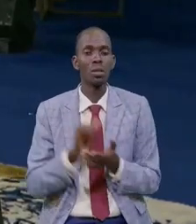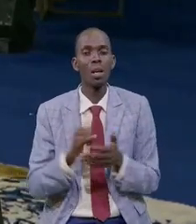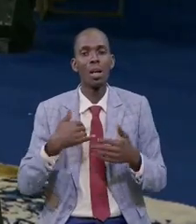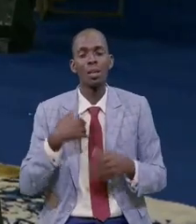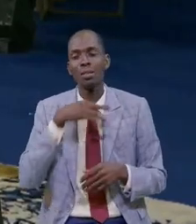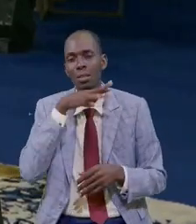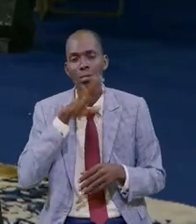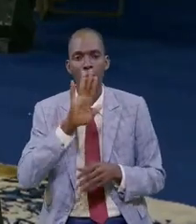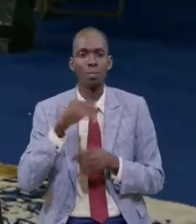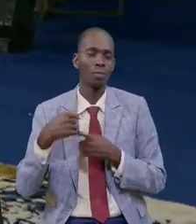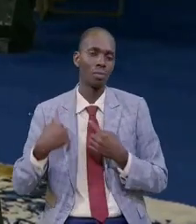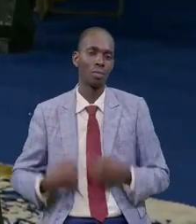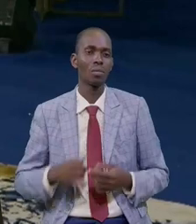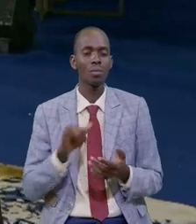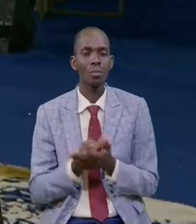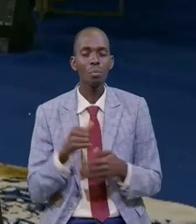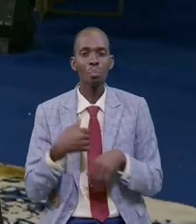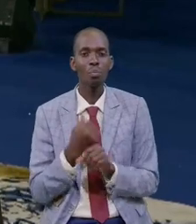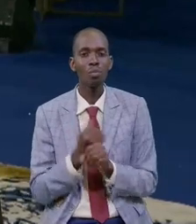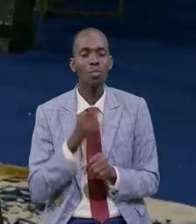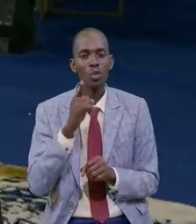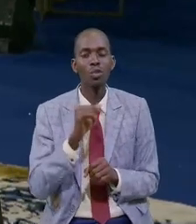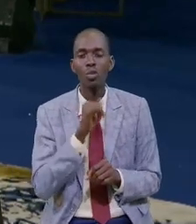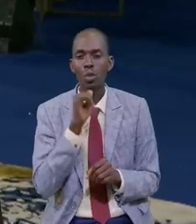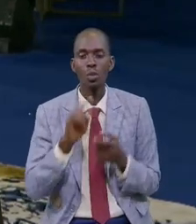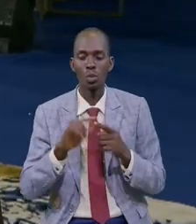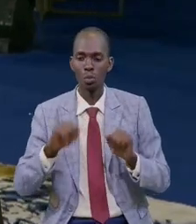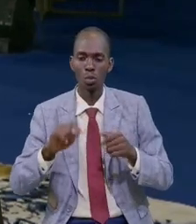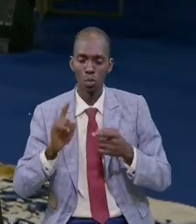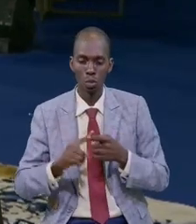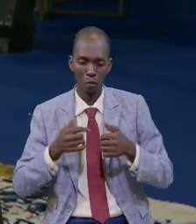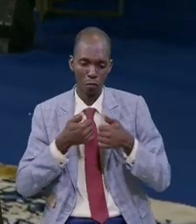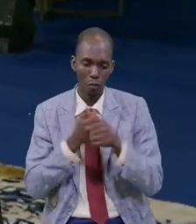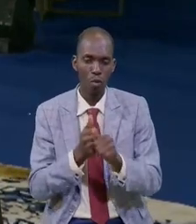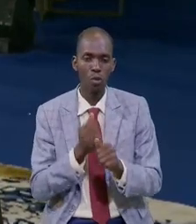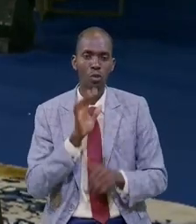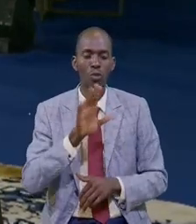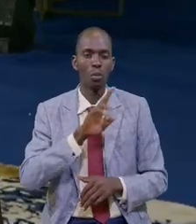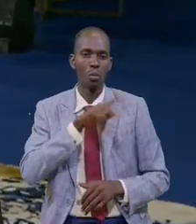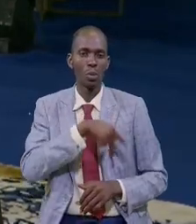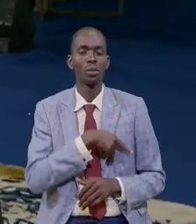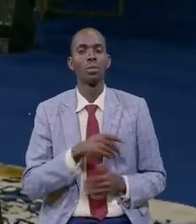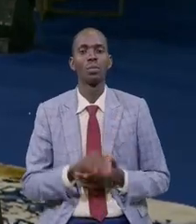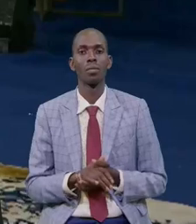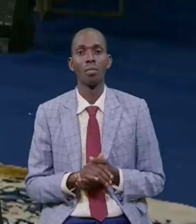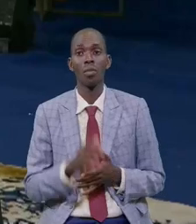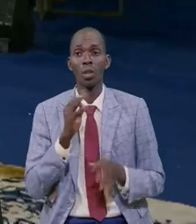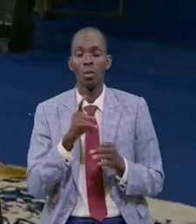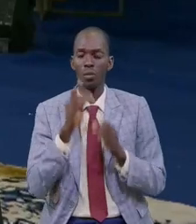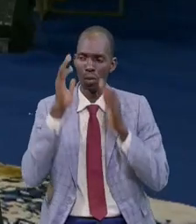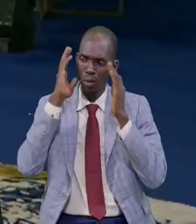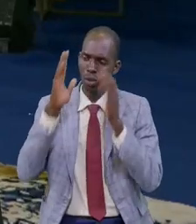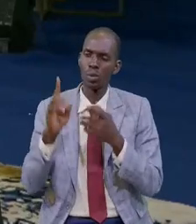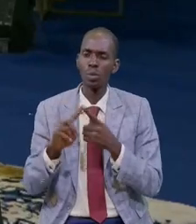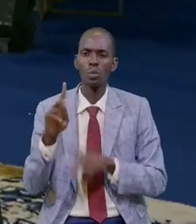souiller le cœur ça déforme ta personnalité si tu écoute les gens il